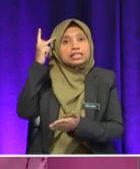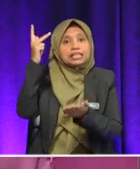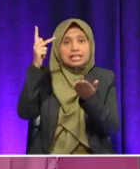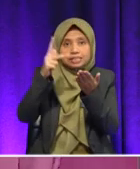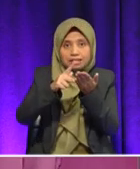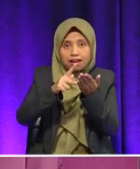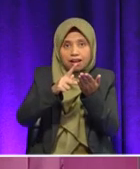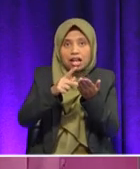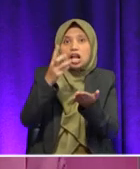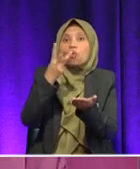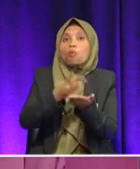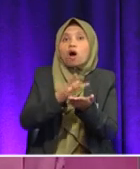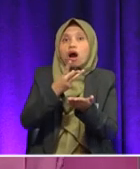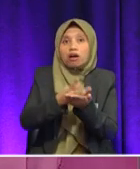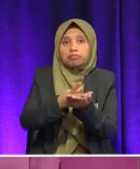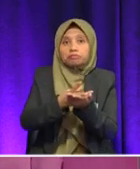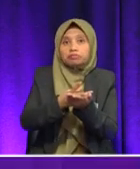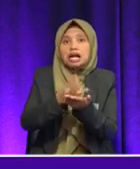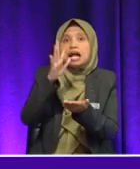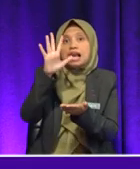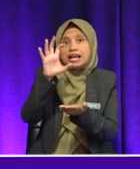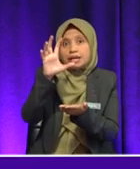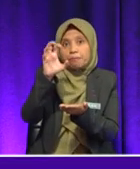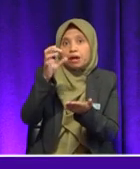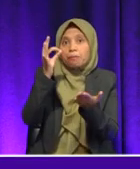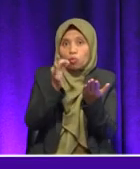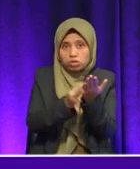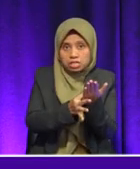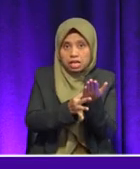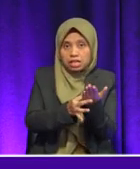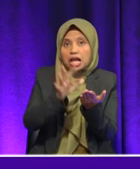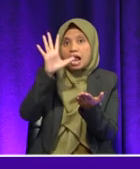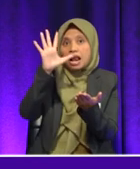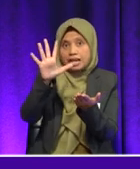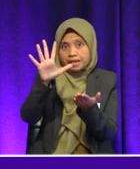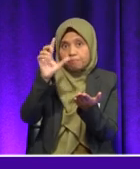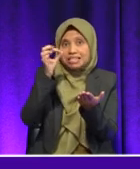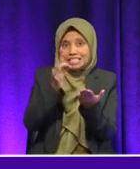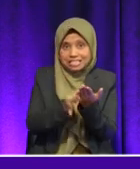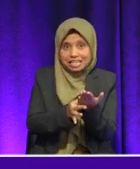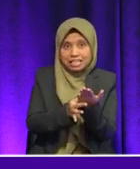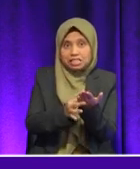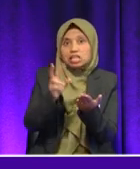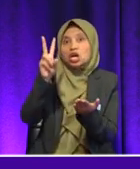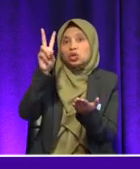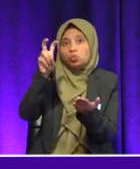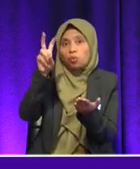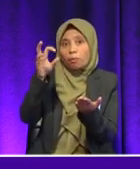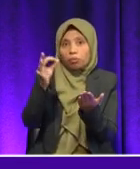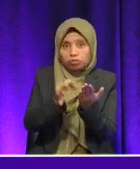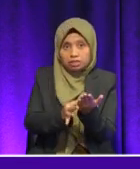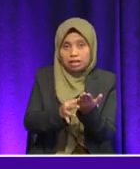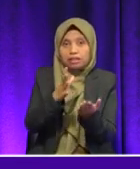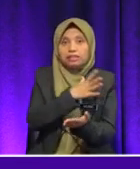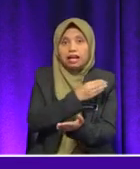mata uang Chili yaitu 50sin 5 Sin 20 Sin dan 10